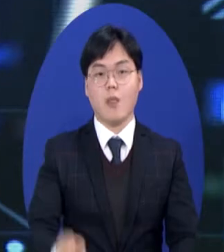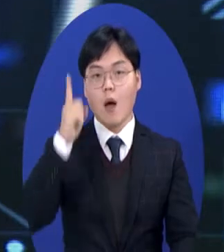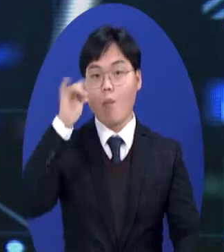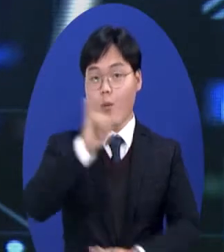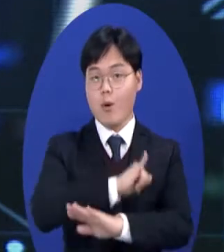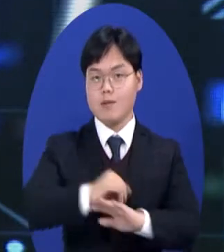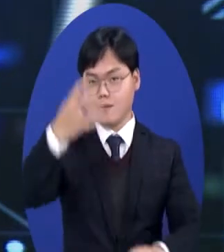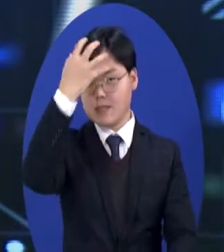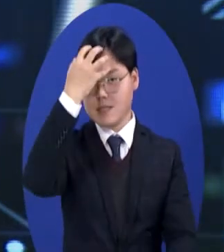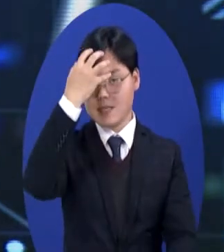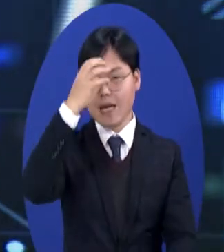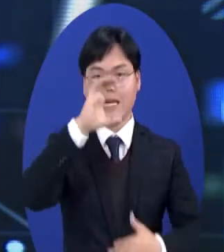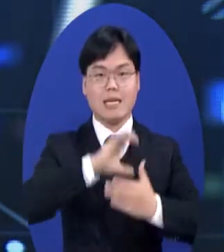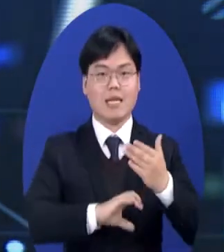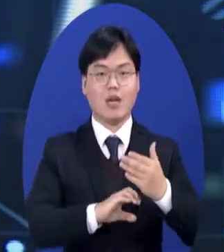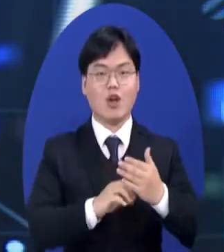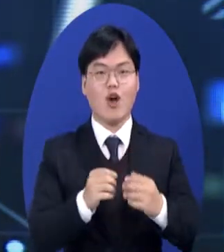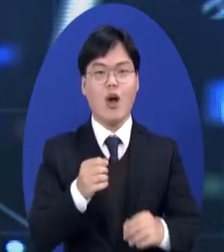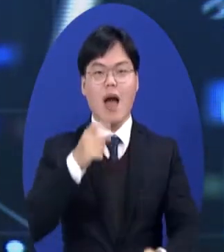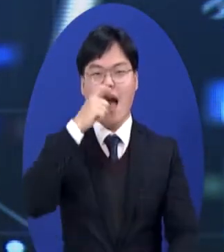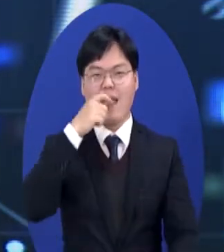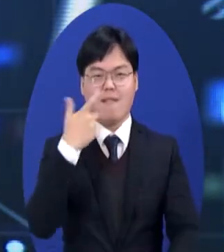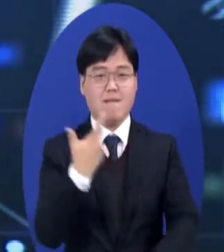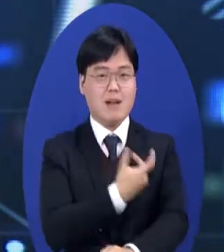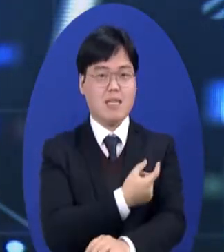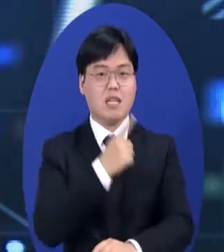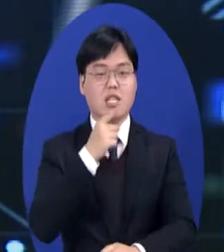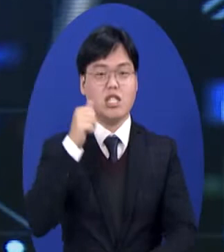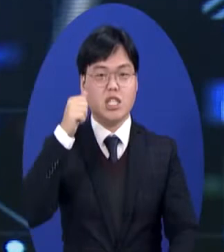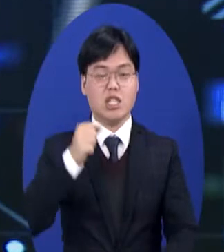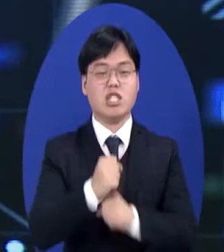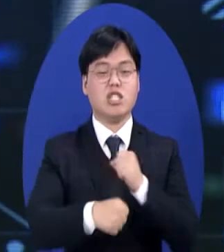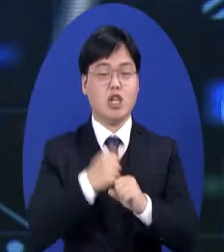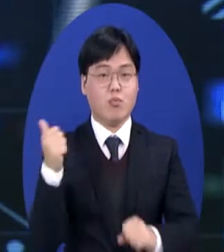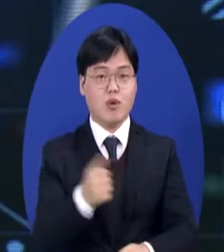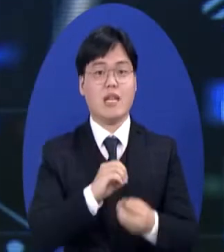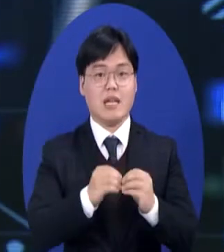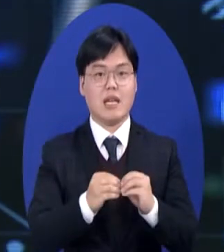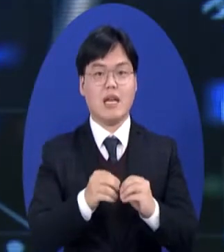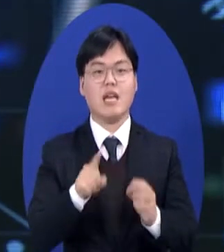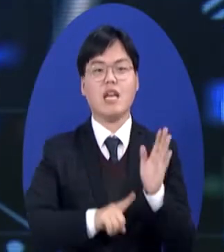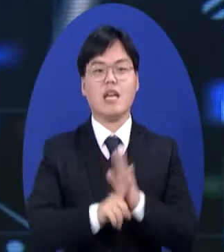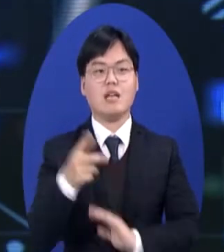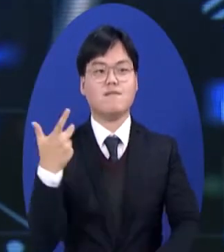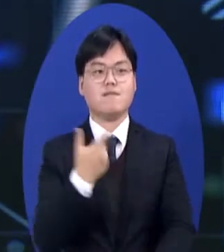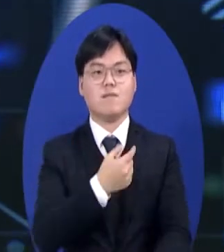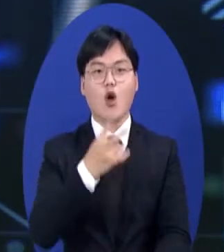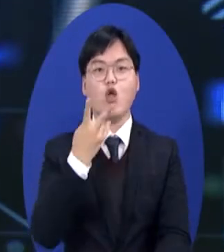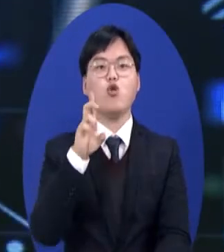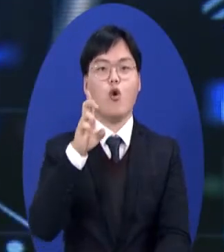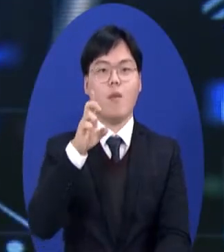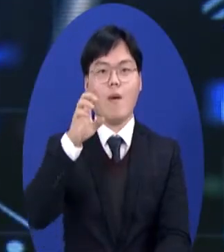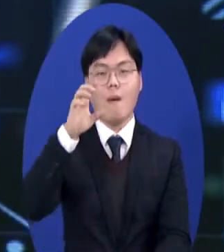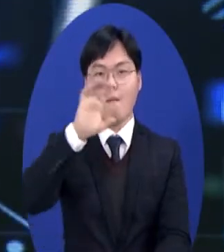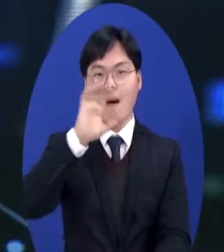Монгол улсын засгийн газрын санхүүжилт дээр томоогийн вакциныг жил бүр хийдэг бөгөөд энэ жилийн эхний ээлжийн томоогийн вакциныг нэгдсэн үндэсний байгууллагын